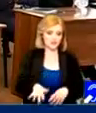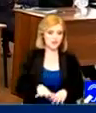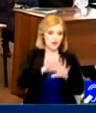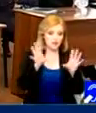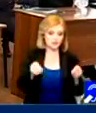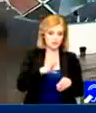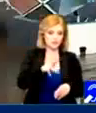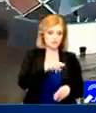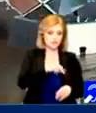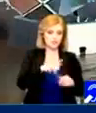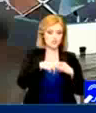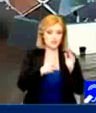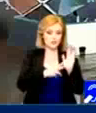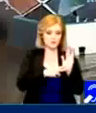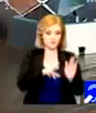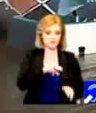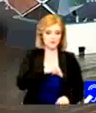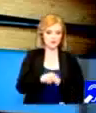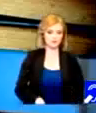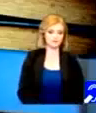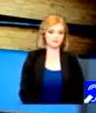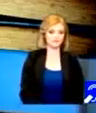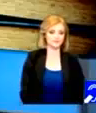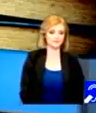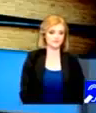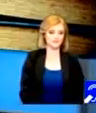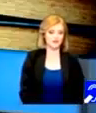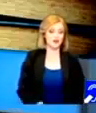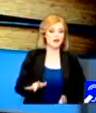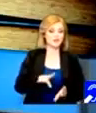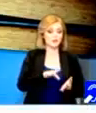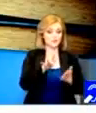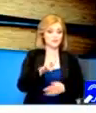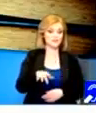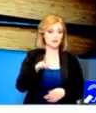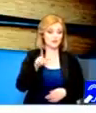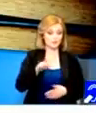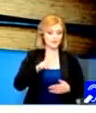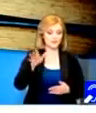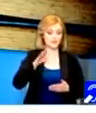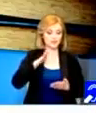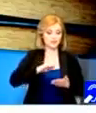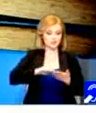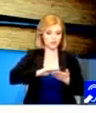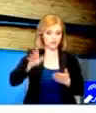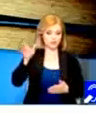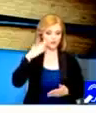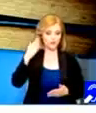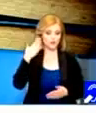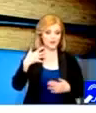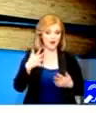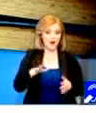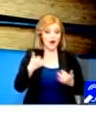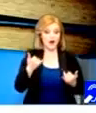au fost acordate 17 premii. La Muzeul Satului din Chișinău, scriitoarea din România Adriana Ungureanu și-a lansat cea